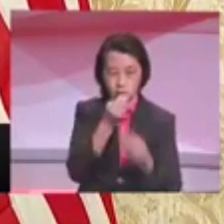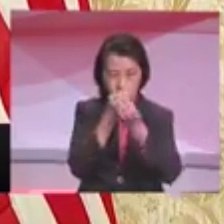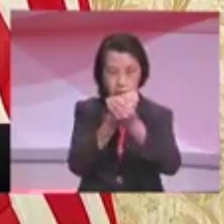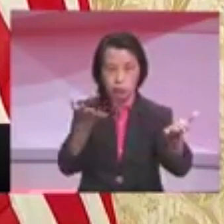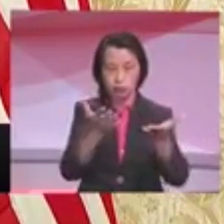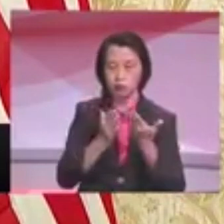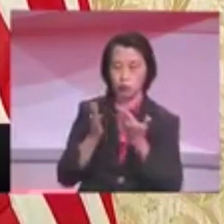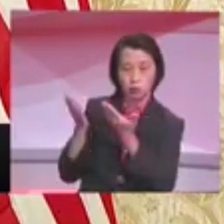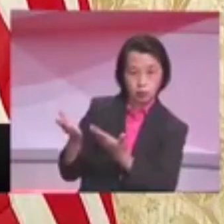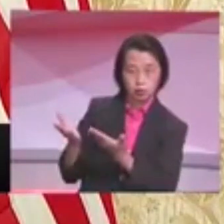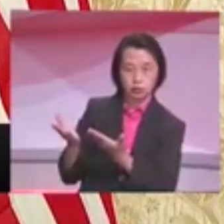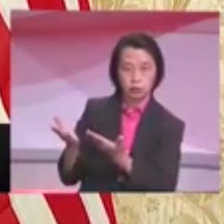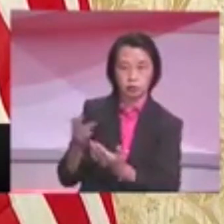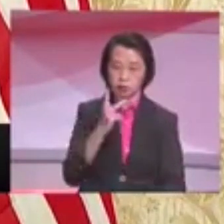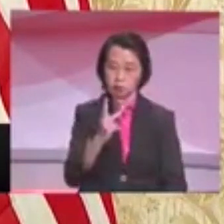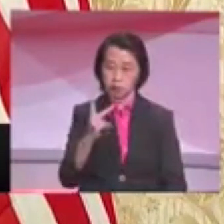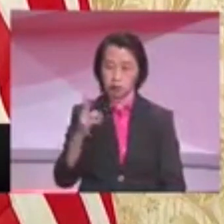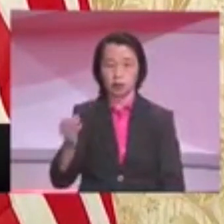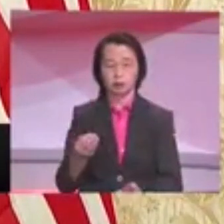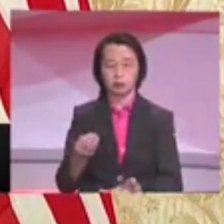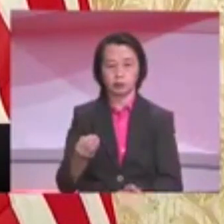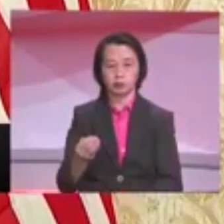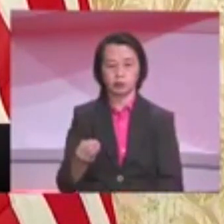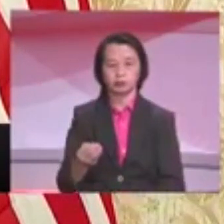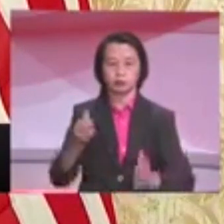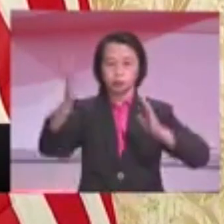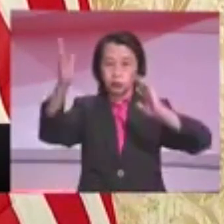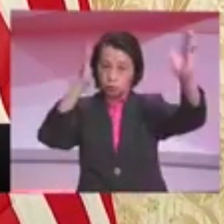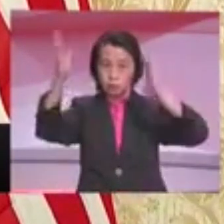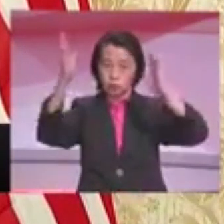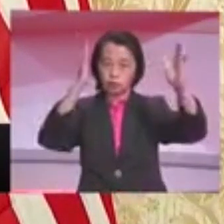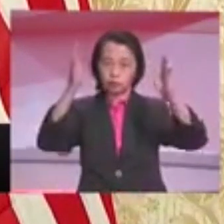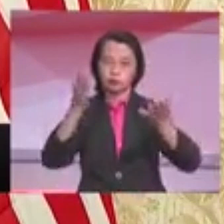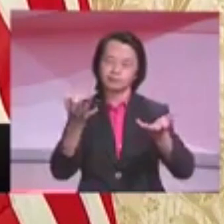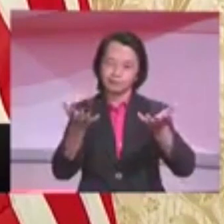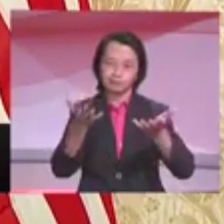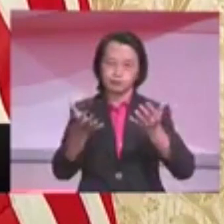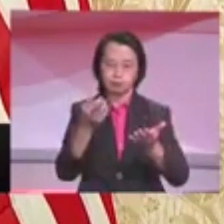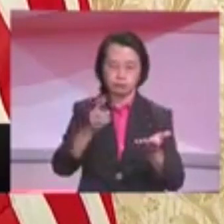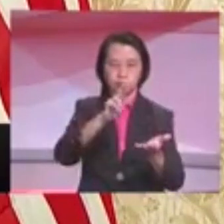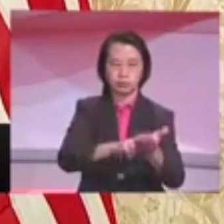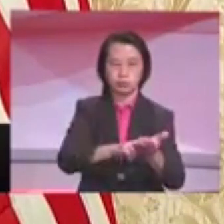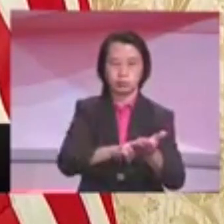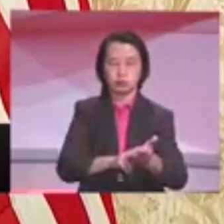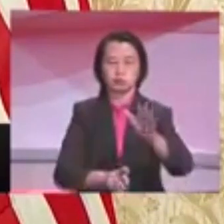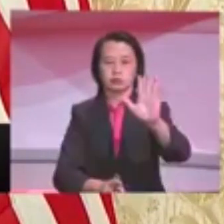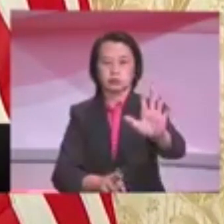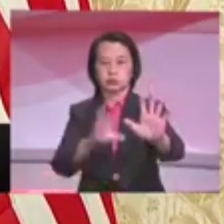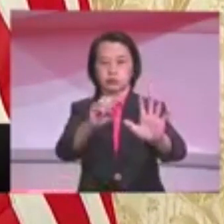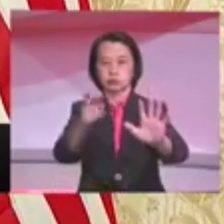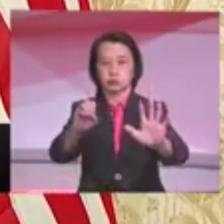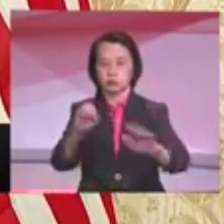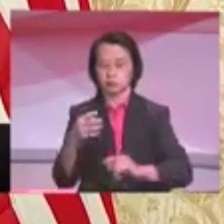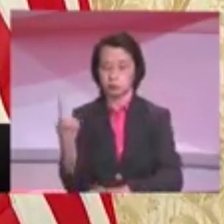diumumkan oleh KKM, Malaysia dijangka merekodkan 500 kes